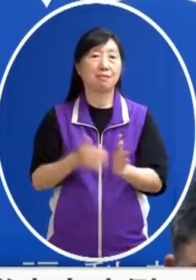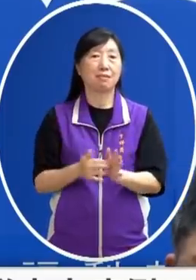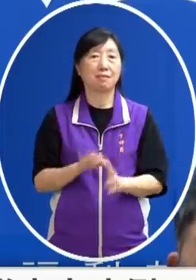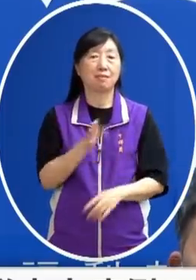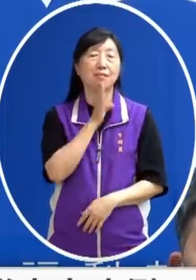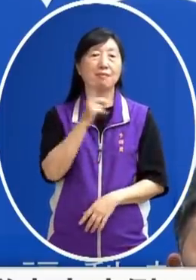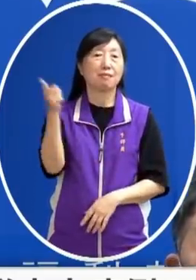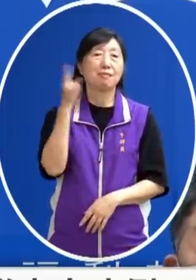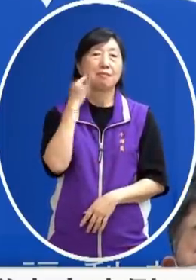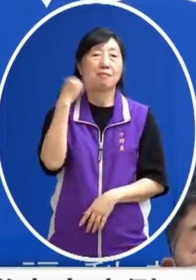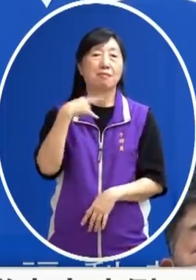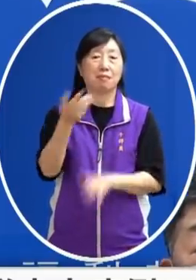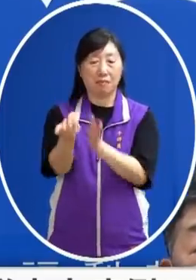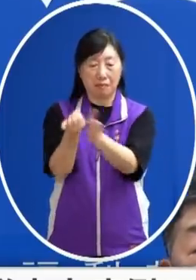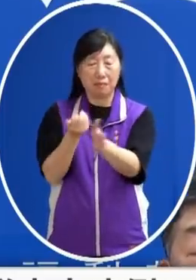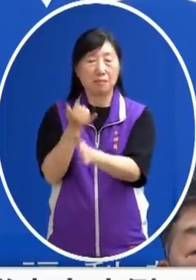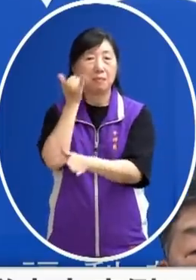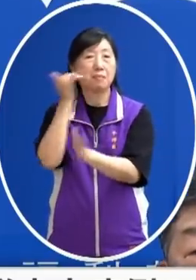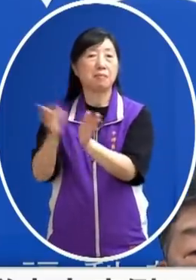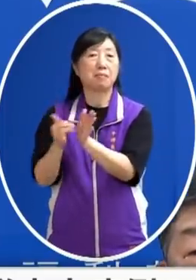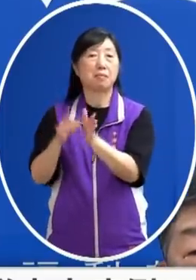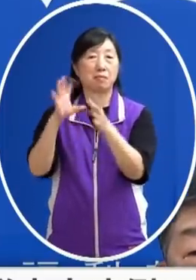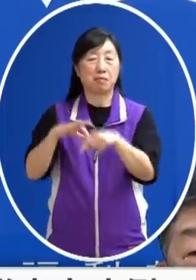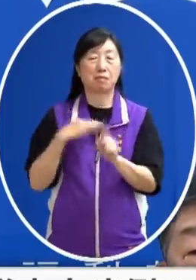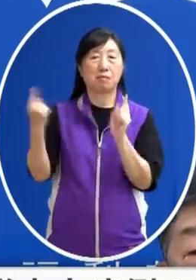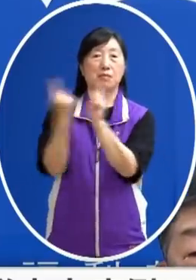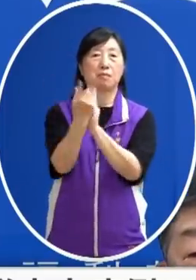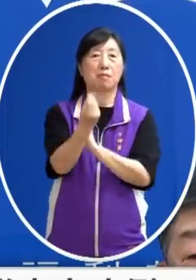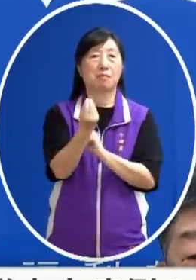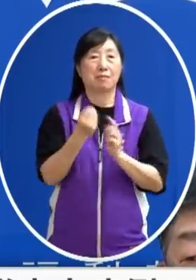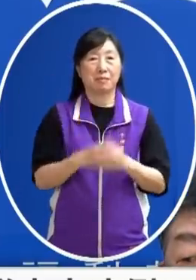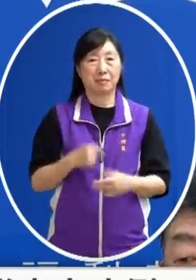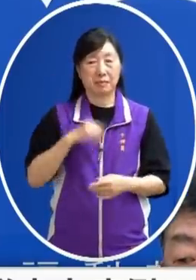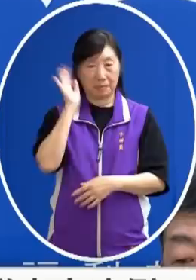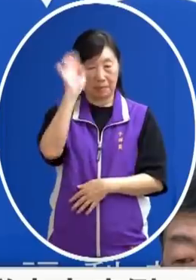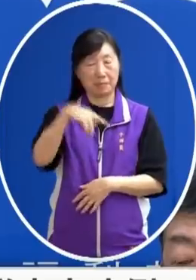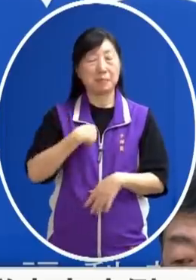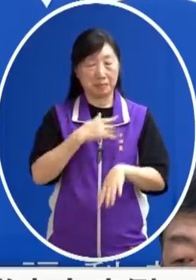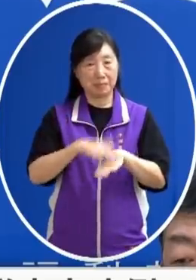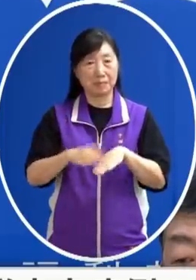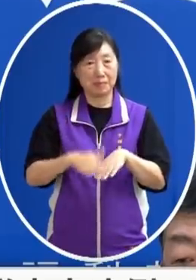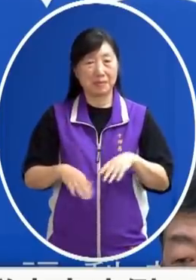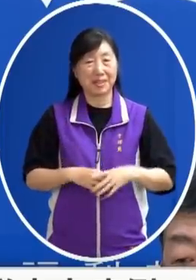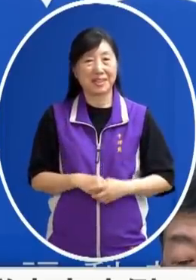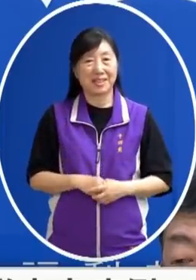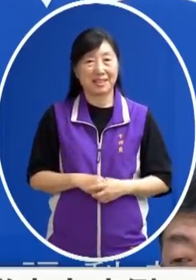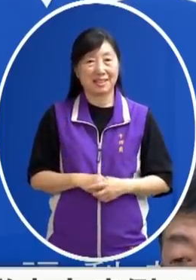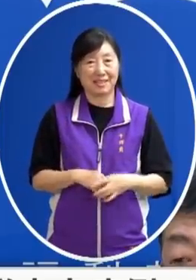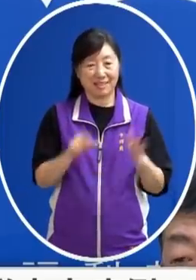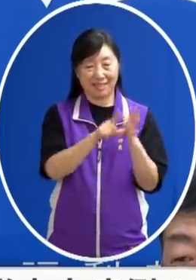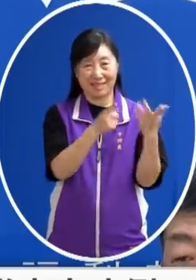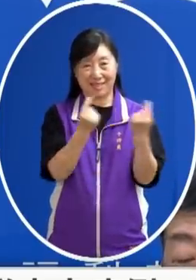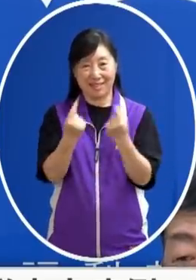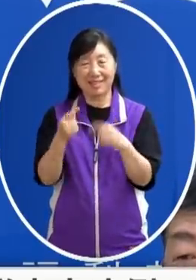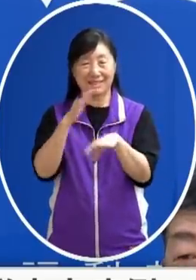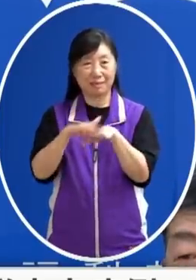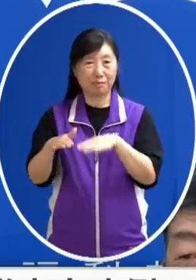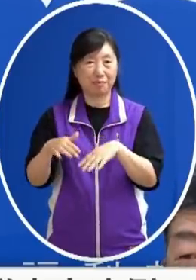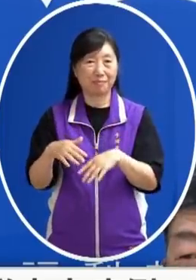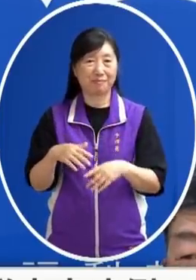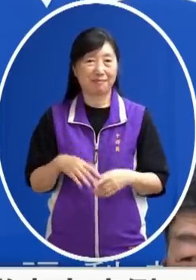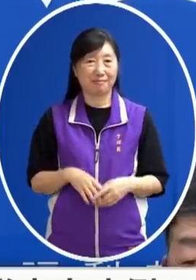妈都也睡着，所以可能都没有办法见到面。那这个部分我以后会记得在定时再跟妈妈